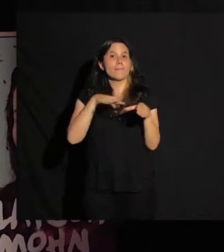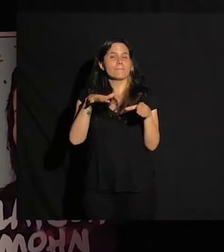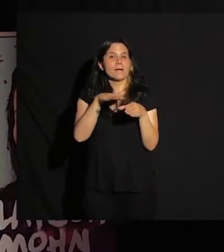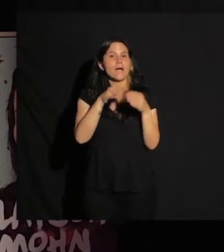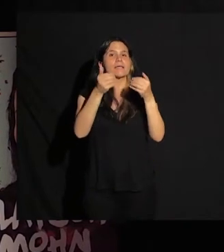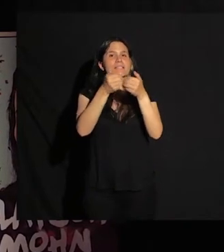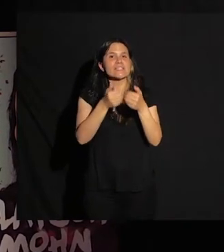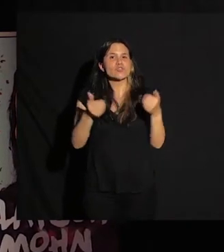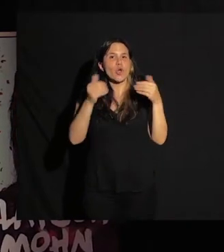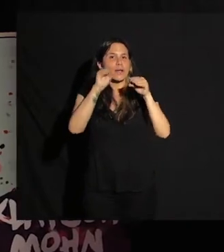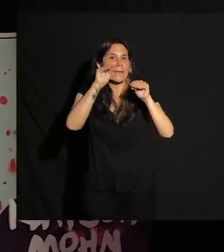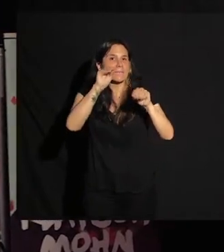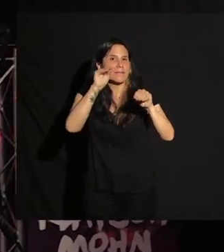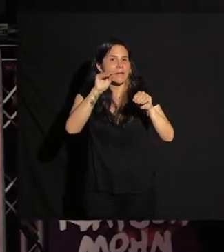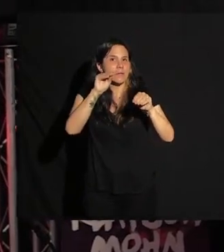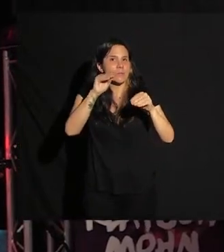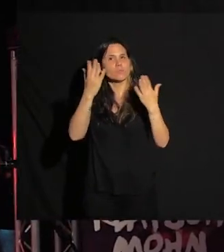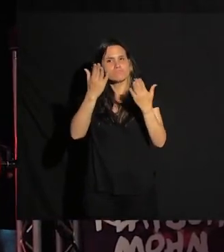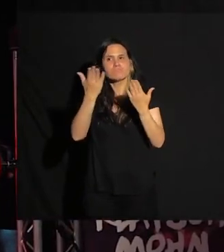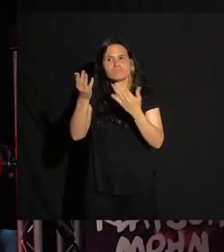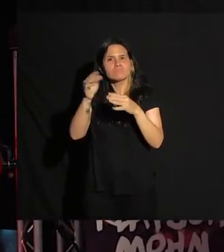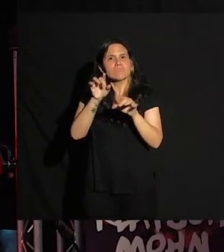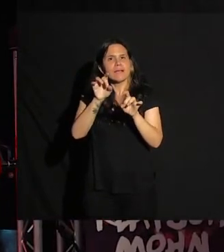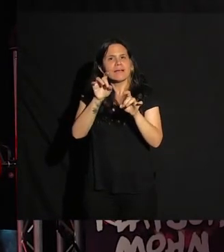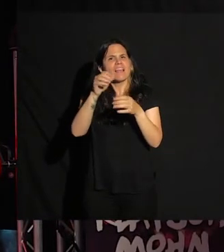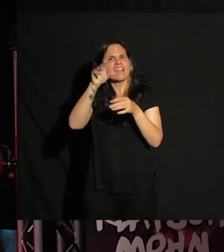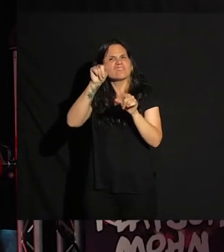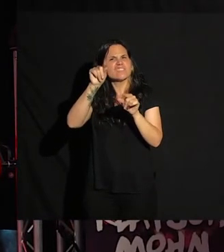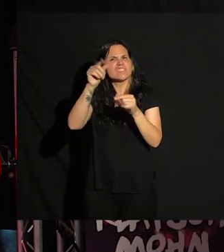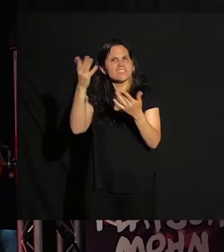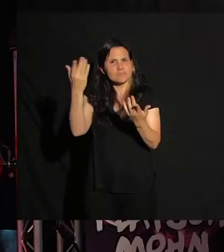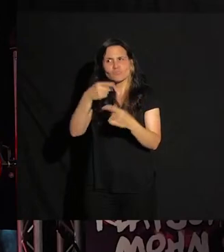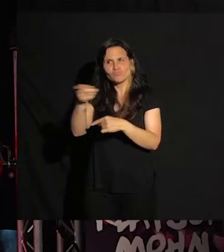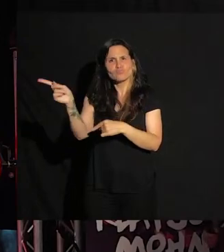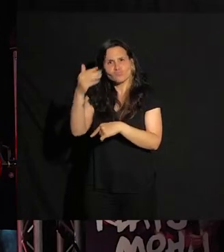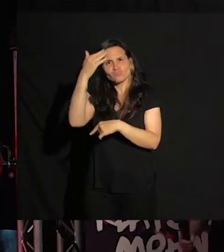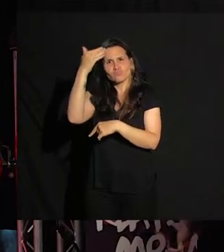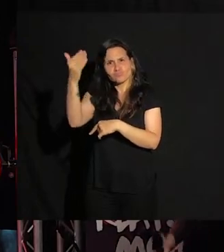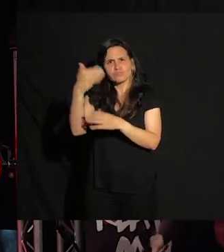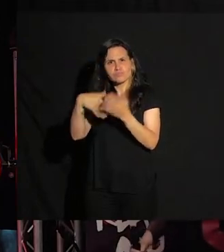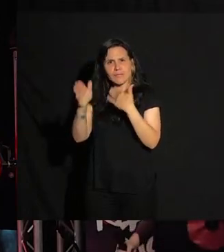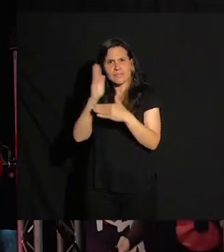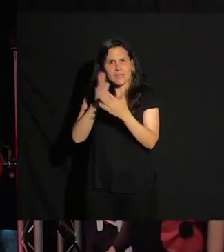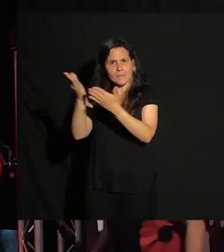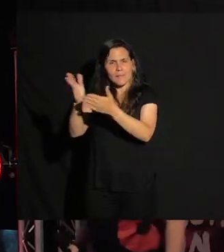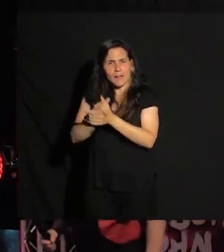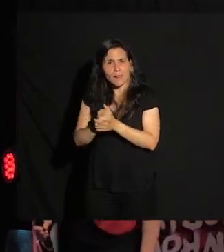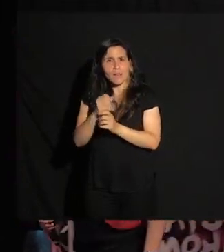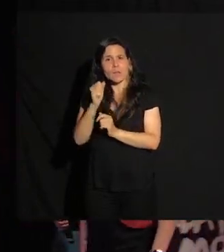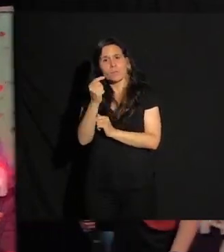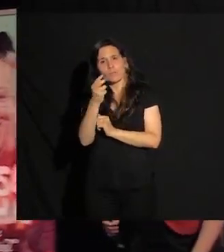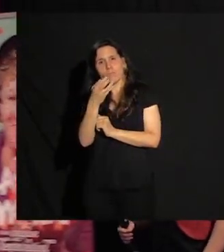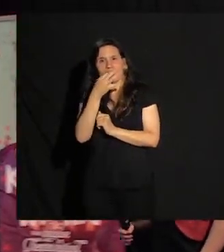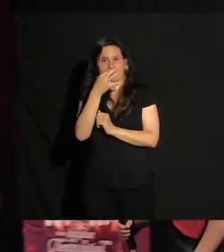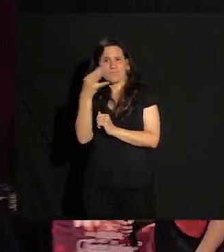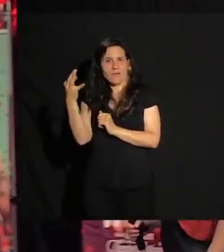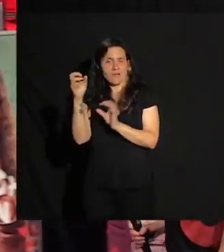das eigentlich? Das könnt ihr am besten beantworten und ein paar Fragen beantworten.